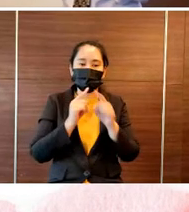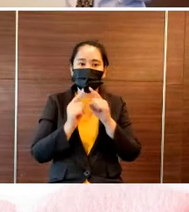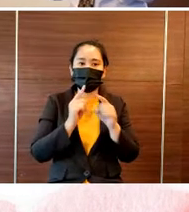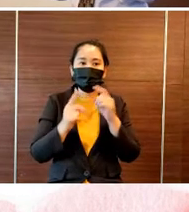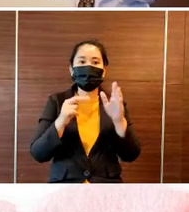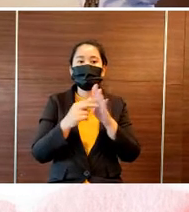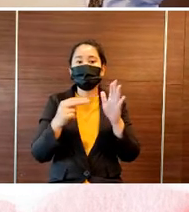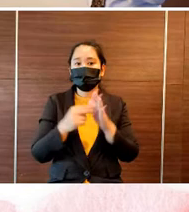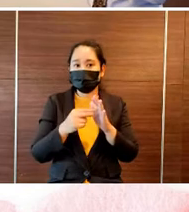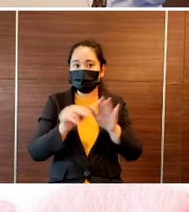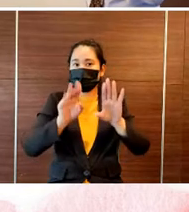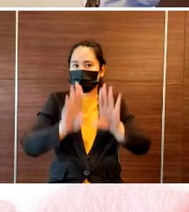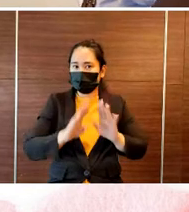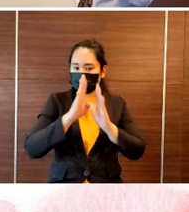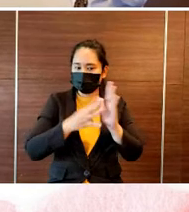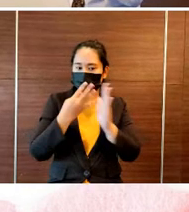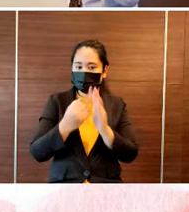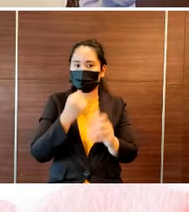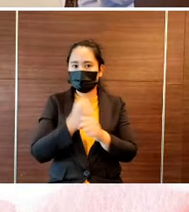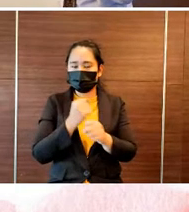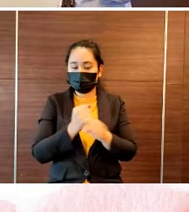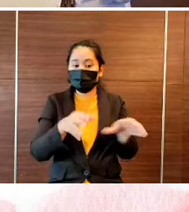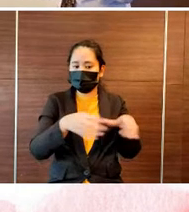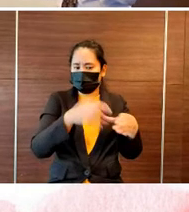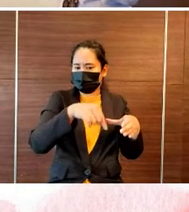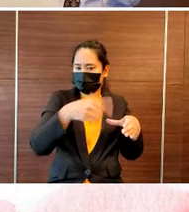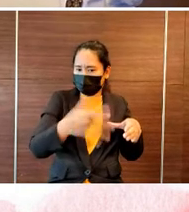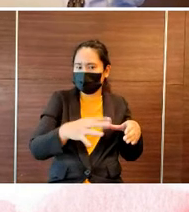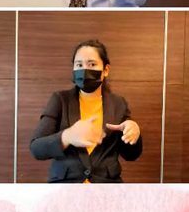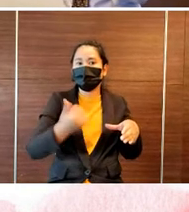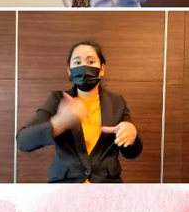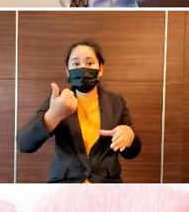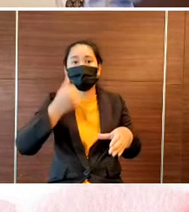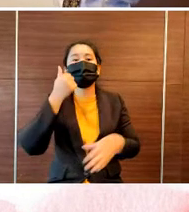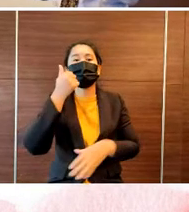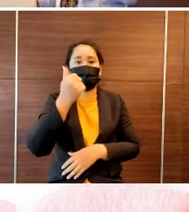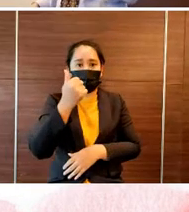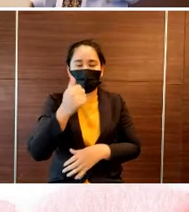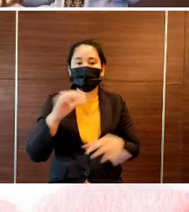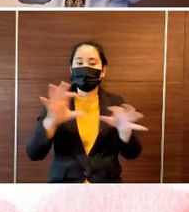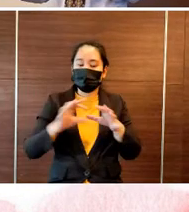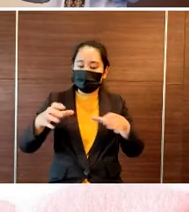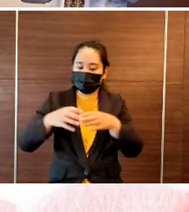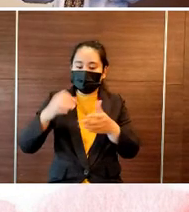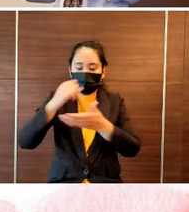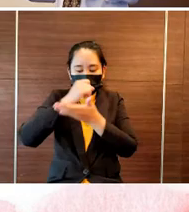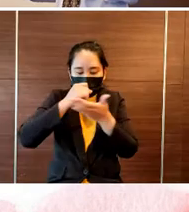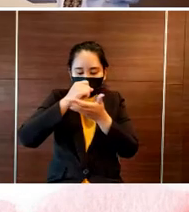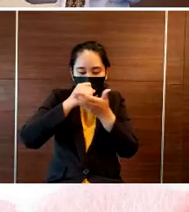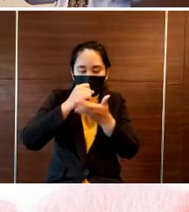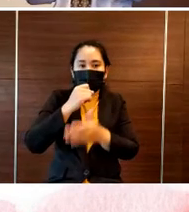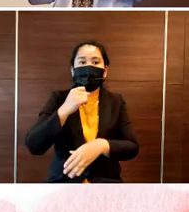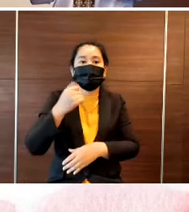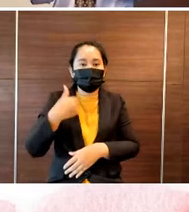เอารูปแบบเนี้ยไปใช้กับชุมชนกลุ่มอื่นได้ไหมนะเช่นกลุ่มผู้ใช้สารเสพติดได้ไหมอย่างนี้เป็นต้นน